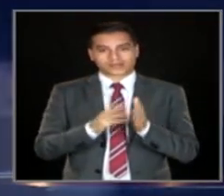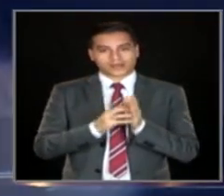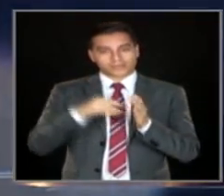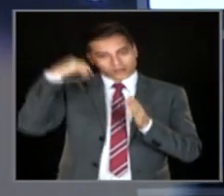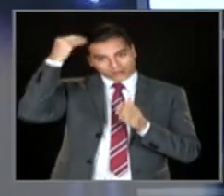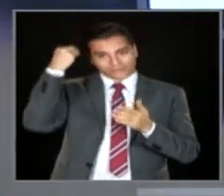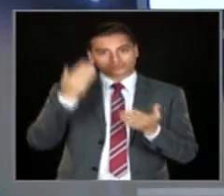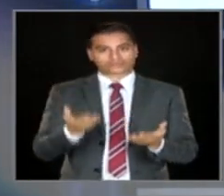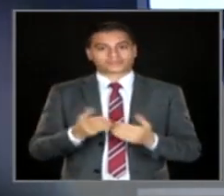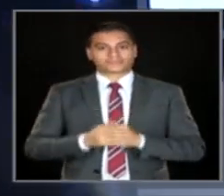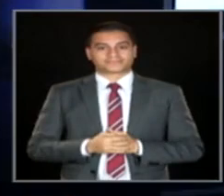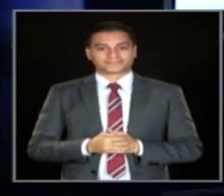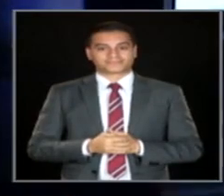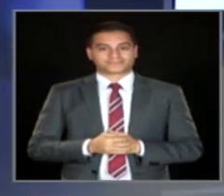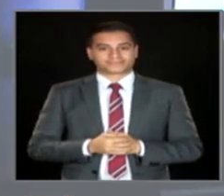الشيخ.